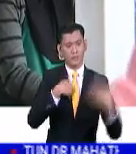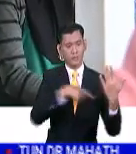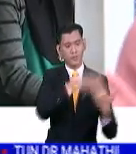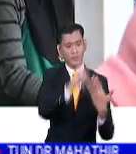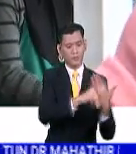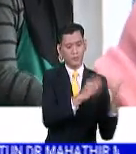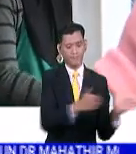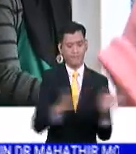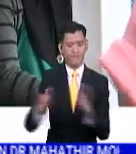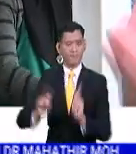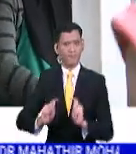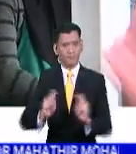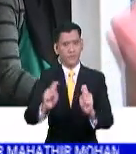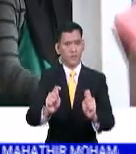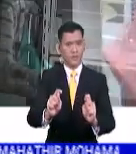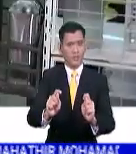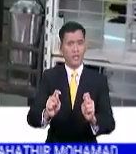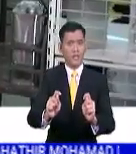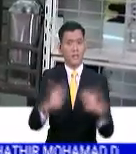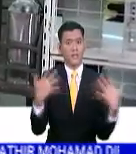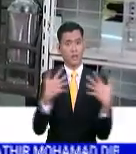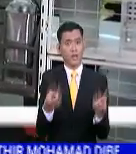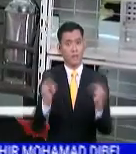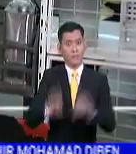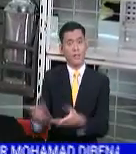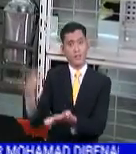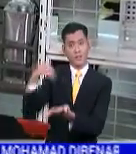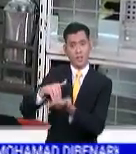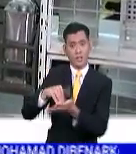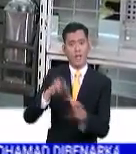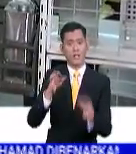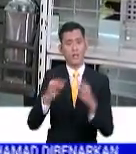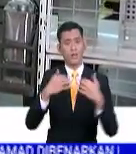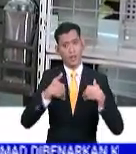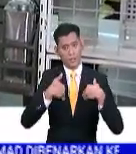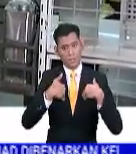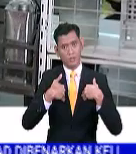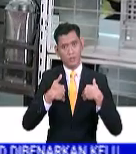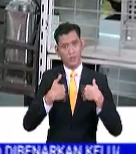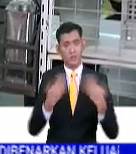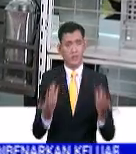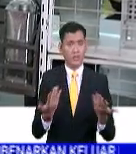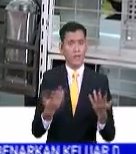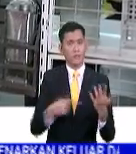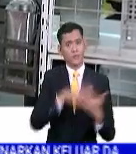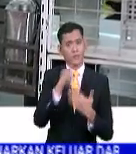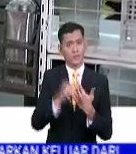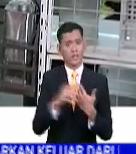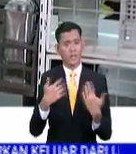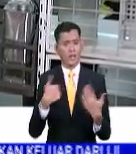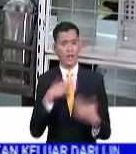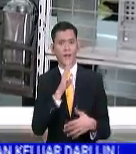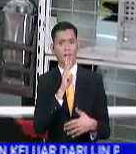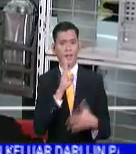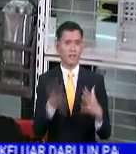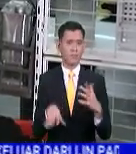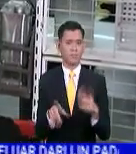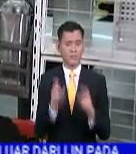pun berlaku sama juga kan. Kalau terowongan air itu sudah ada, air cepat keluar, jadi tergenang ni cepat